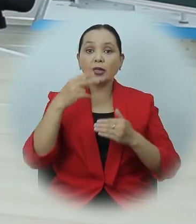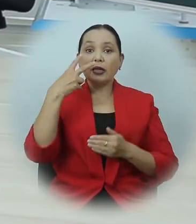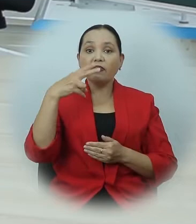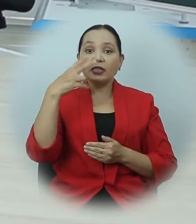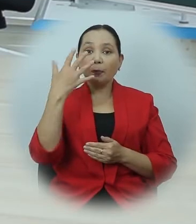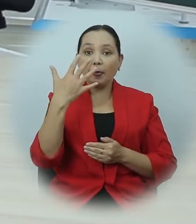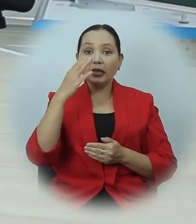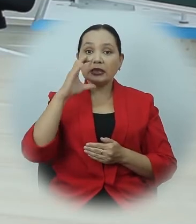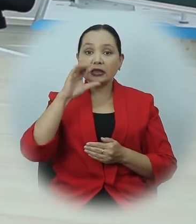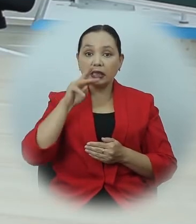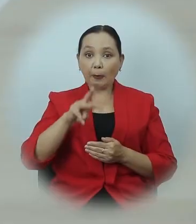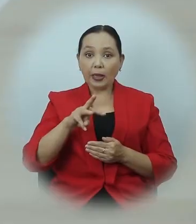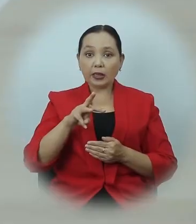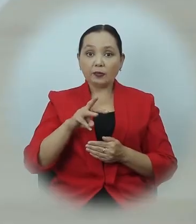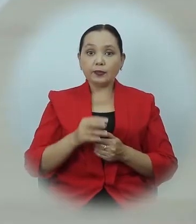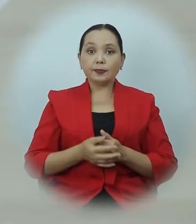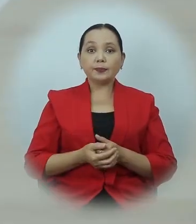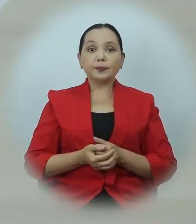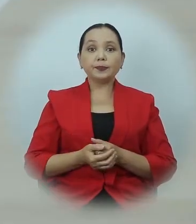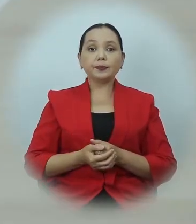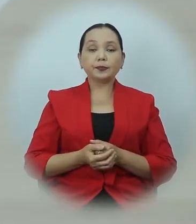25 сантиметров